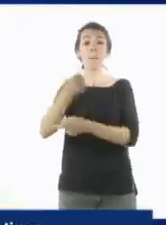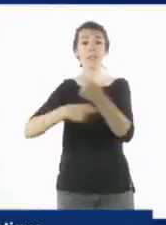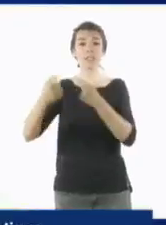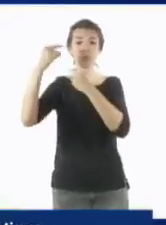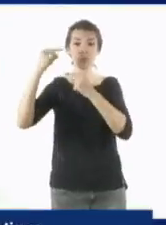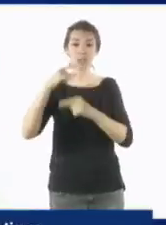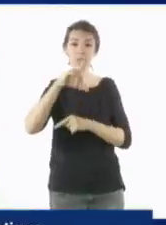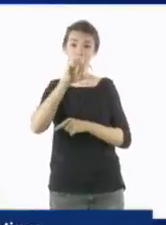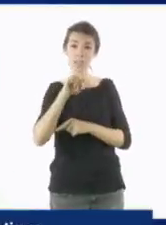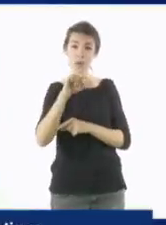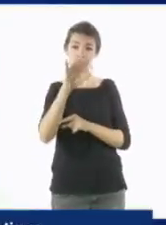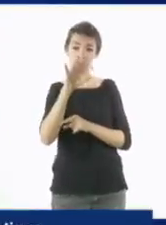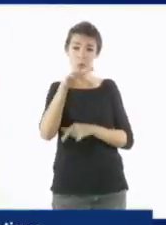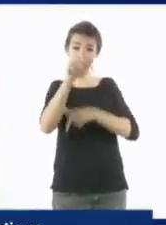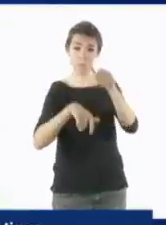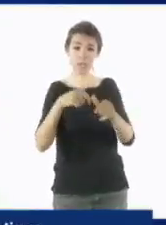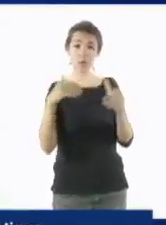000 à l'horizon 2020.